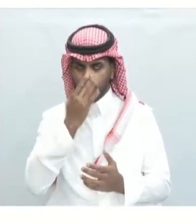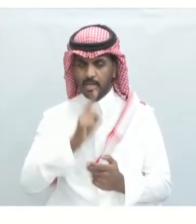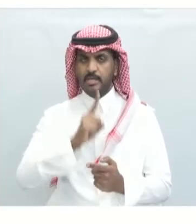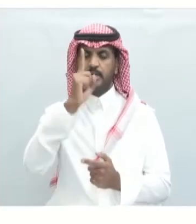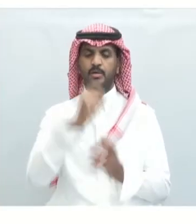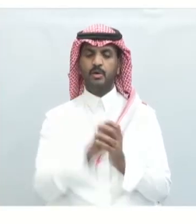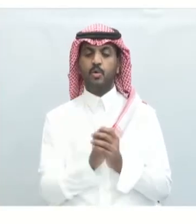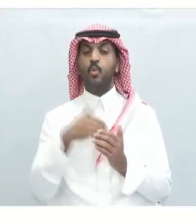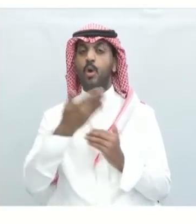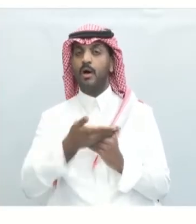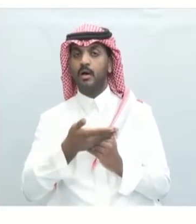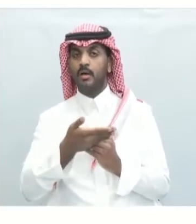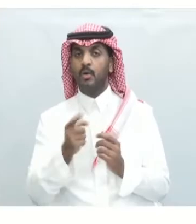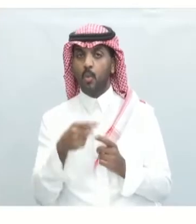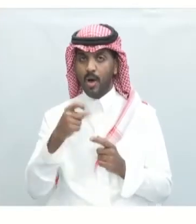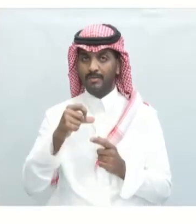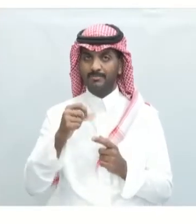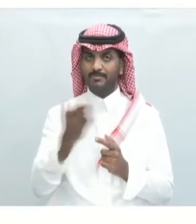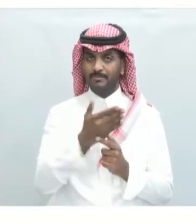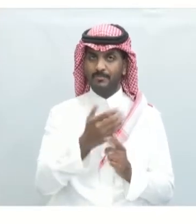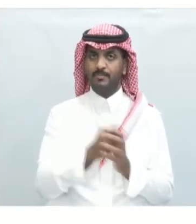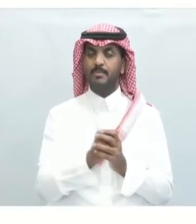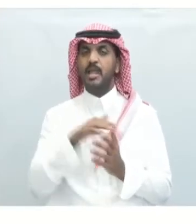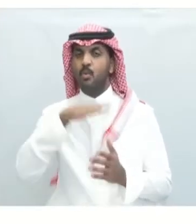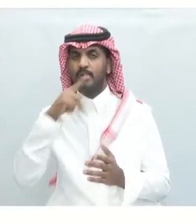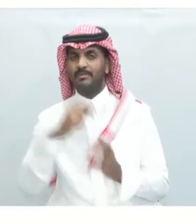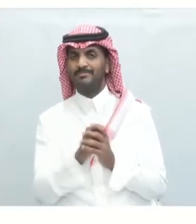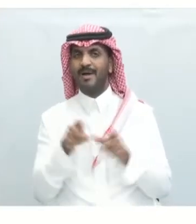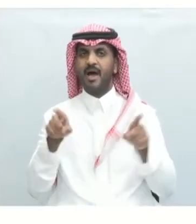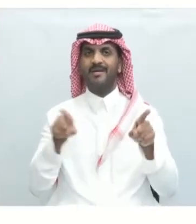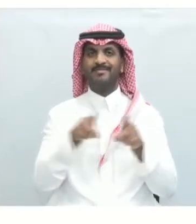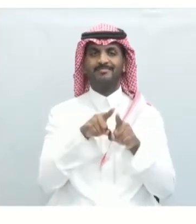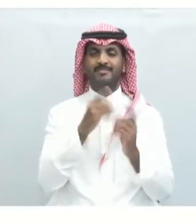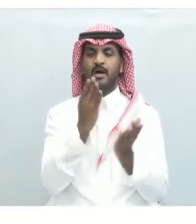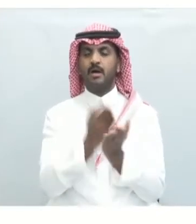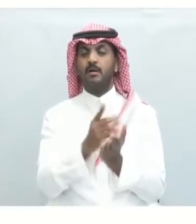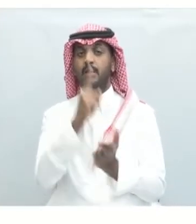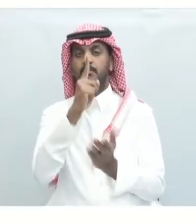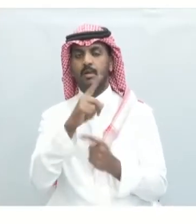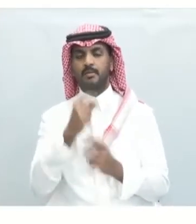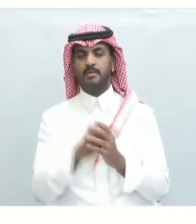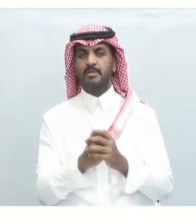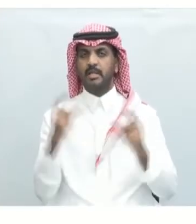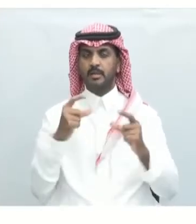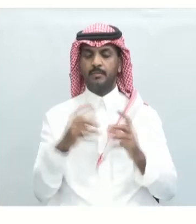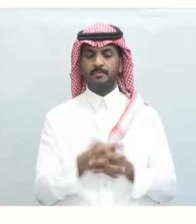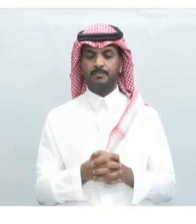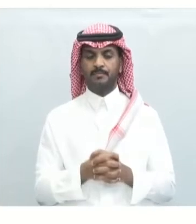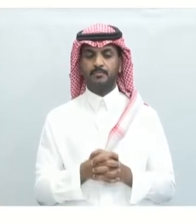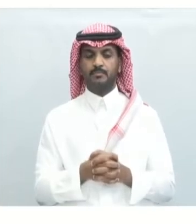اياه وبالوالدين احسانا فقرنا حق الوالدين بحقه وهذا يندل دل على